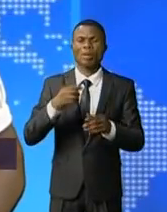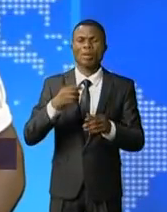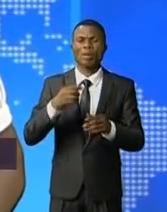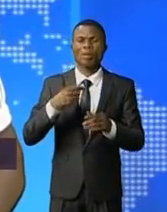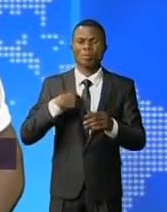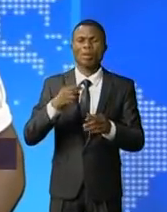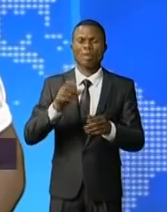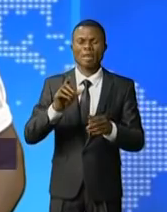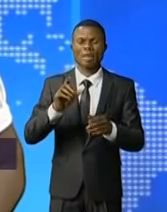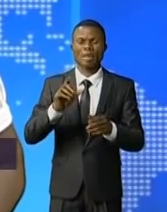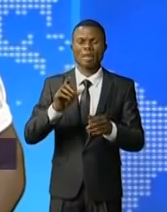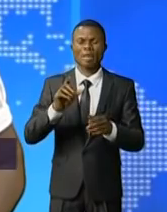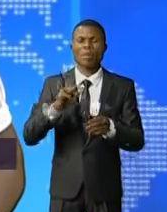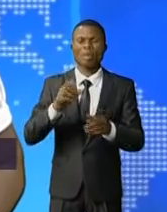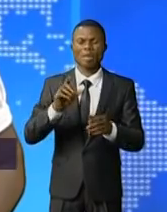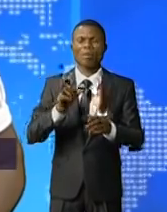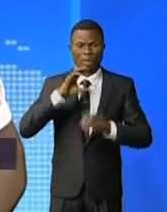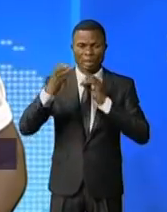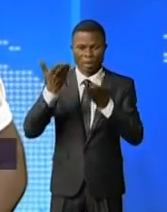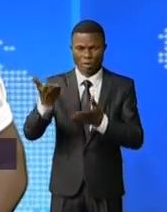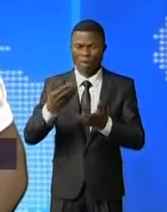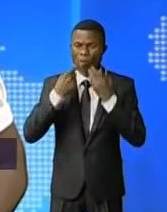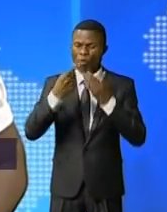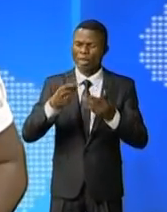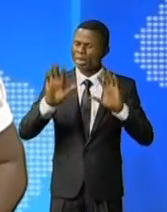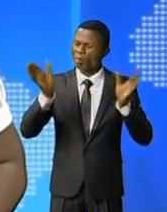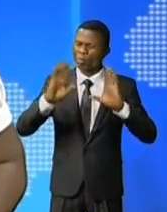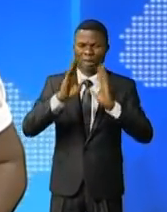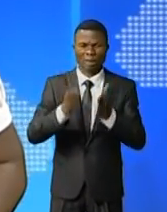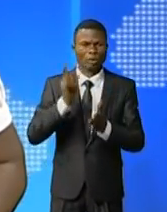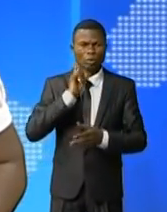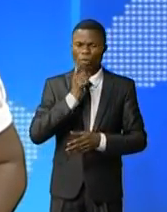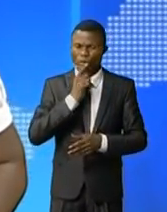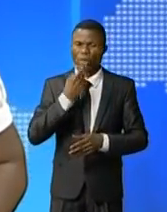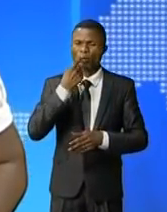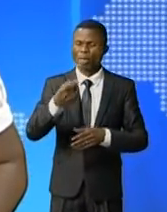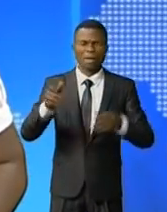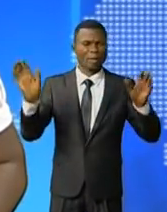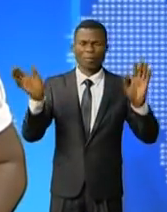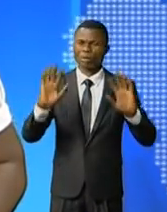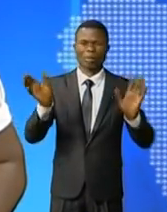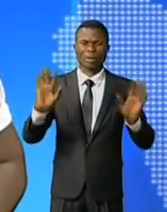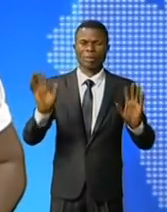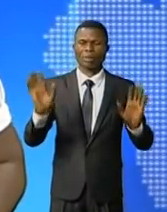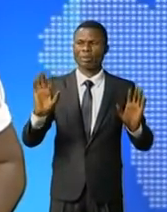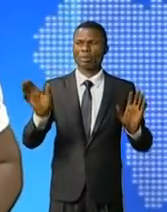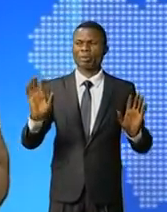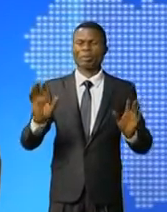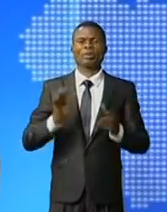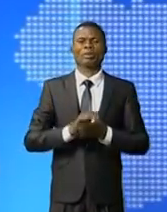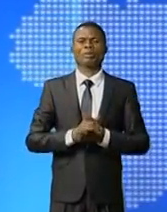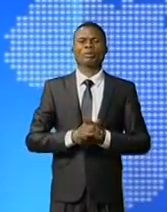plateau pour du journal de 20h. Je vous retrouve demain avec le même plaisir. Au revoir.